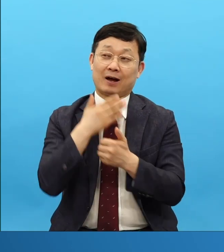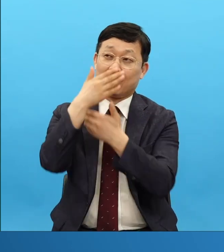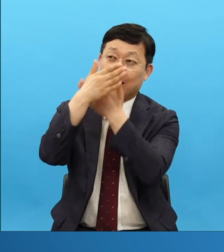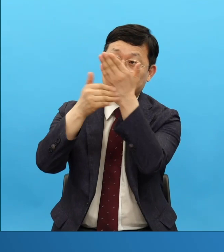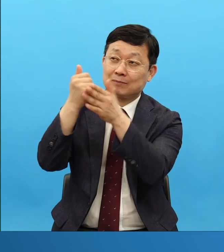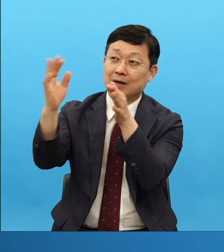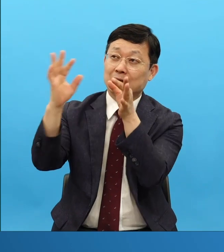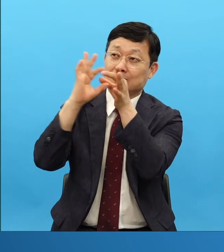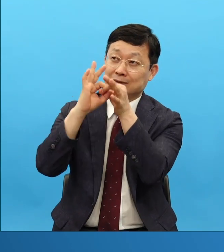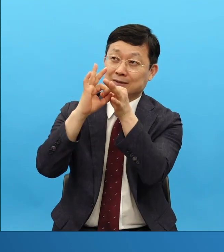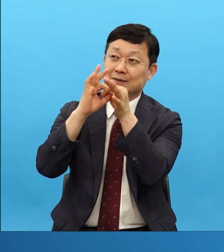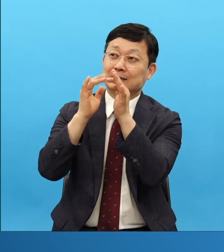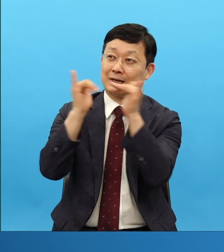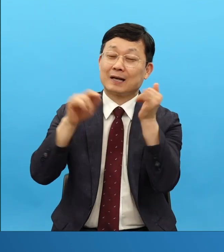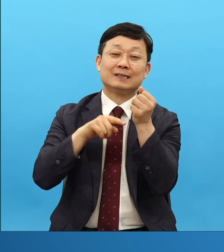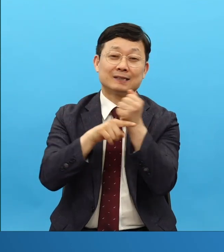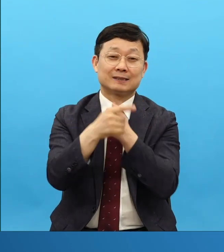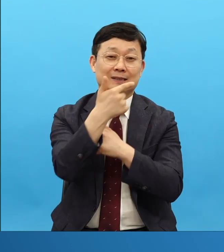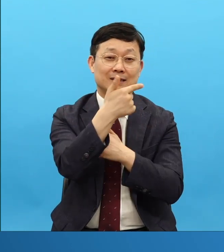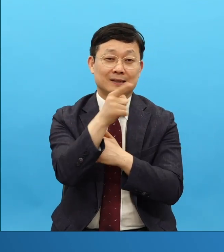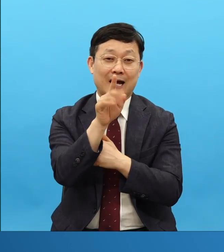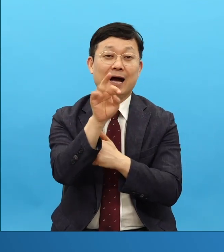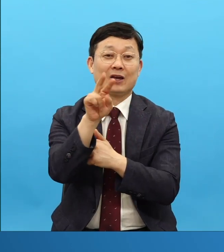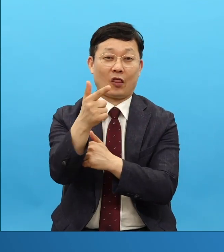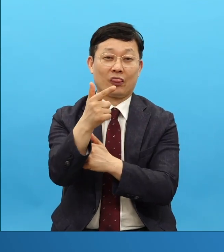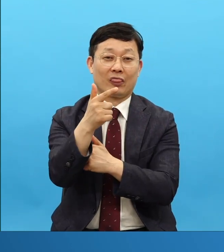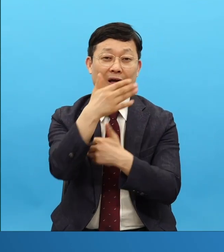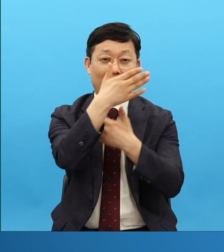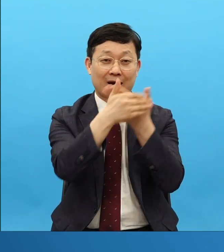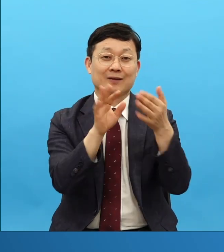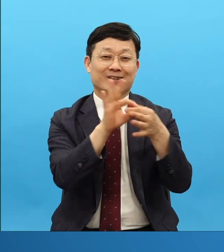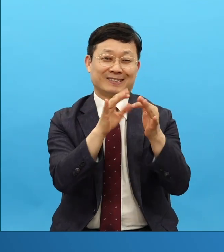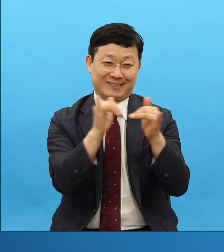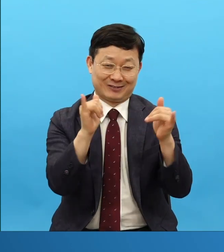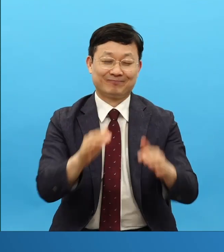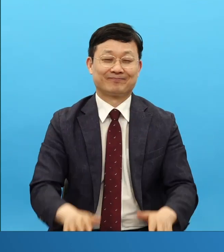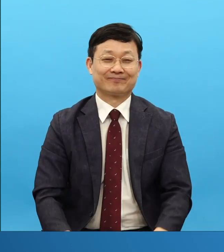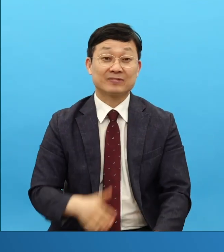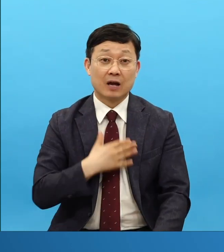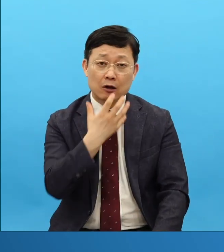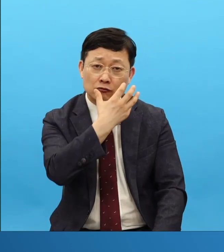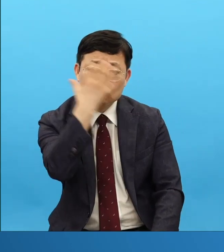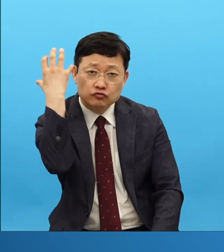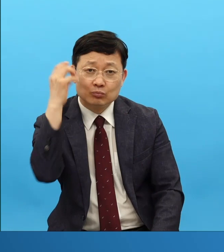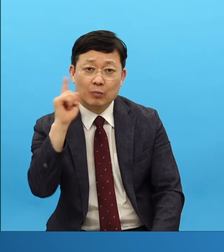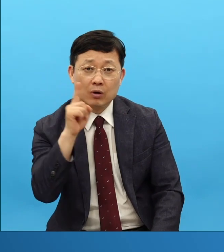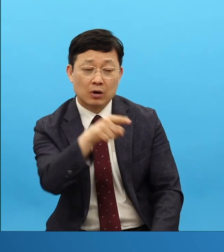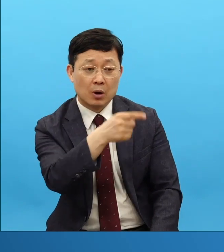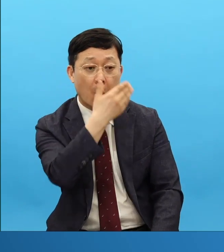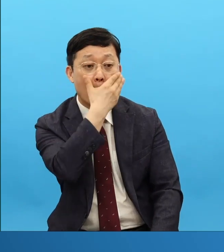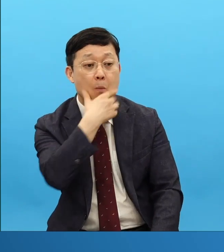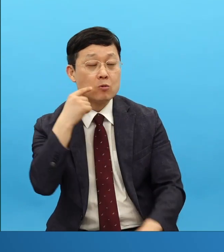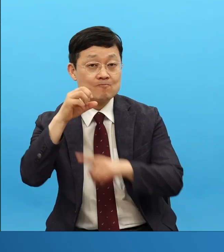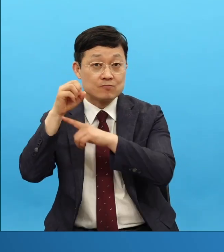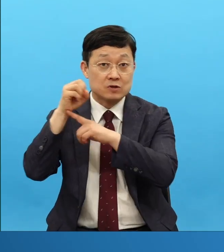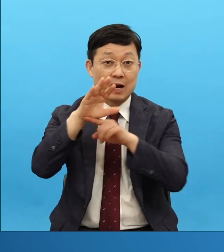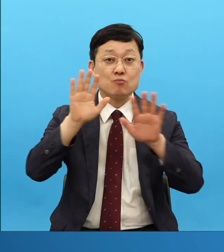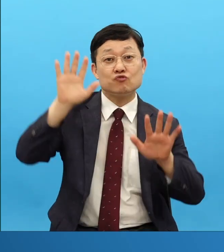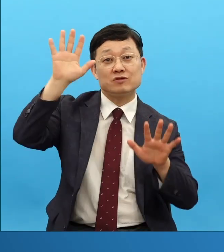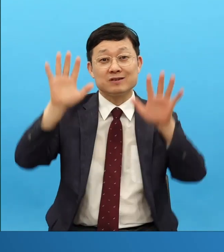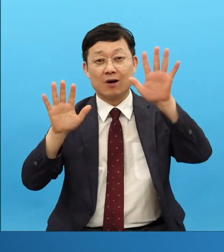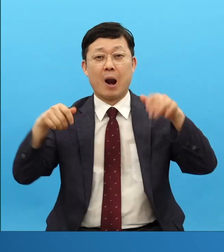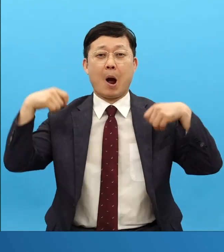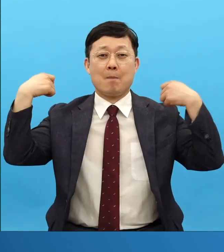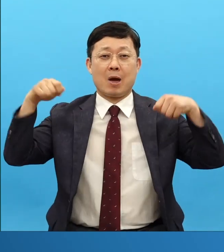자라는 뜻입니다. 제 꿈은 흑암 문화의 복음을 빛을 비추는 뮤지컬 배우가 되는